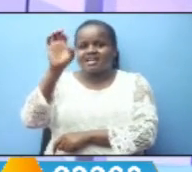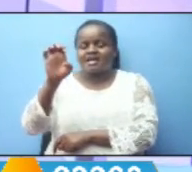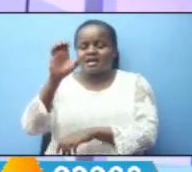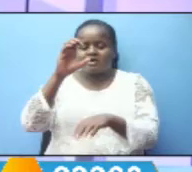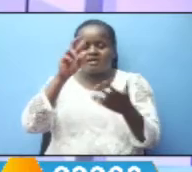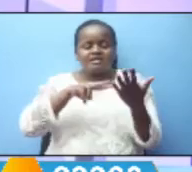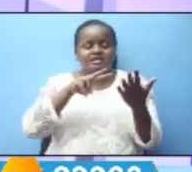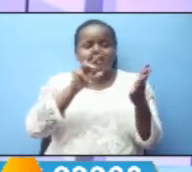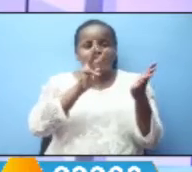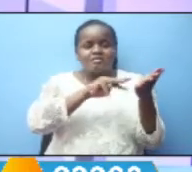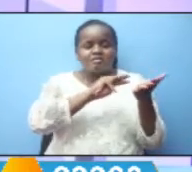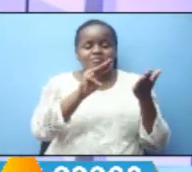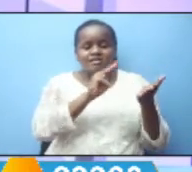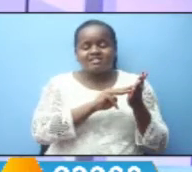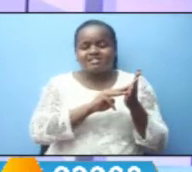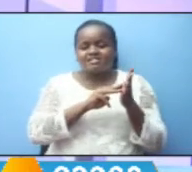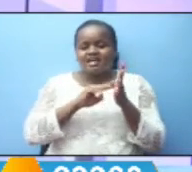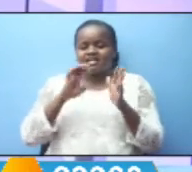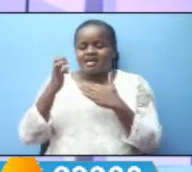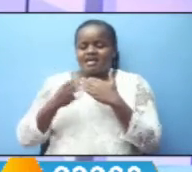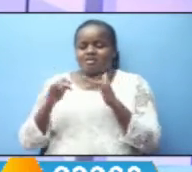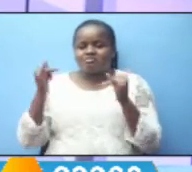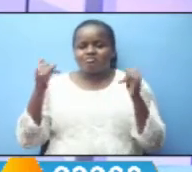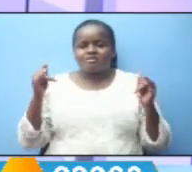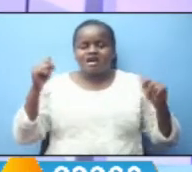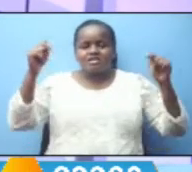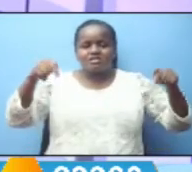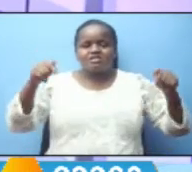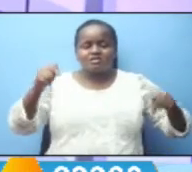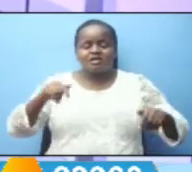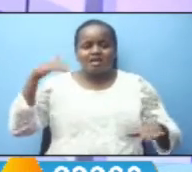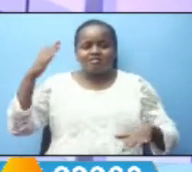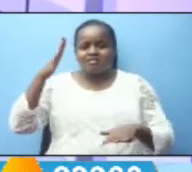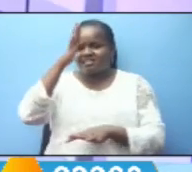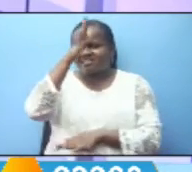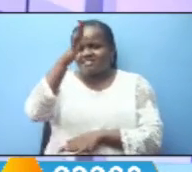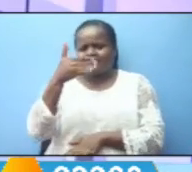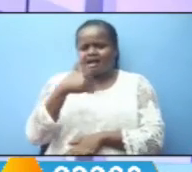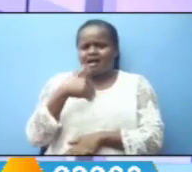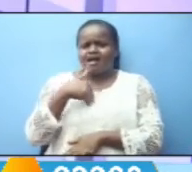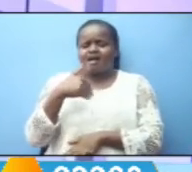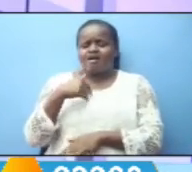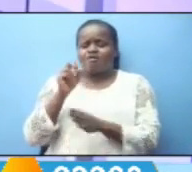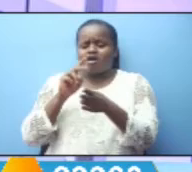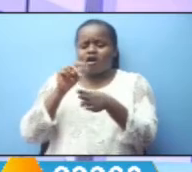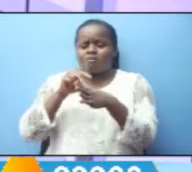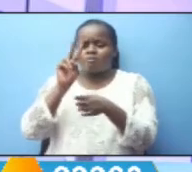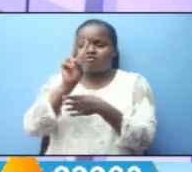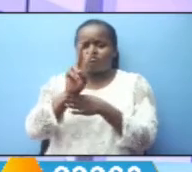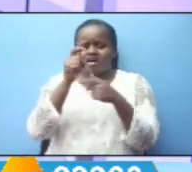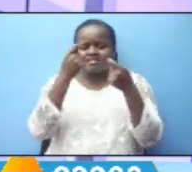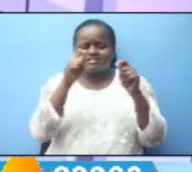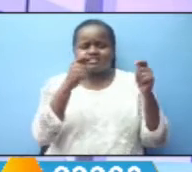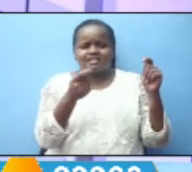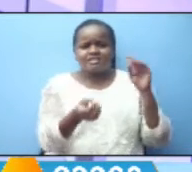domelishia ku mudhine wa kujokia mudhine wa mudhine. Mudhine wa mudhine tuwale kukwilete mahoro shia shamani o kiumi o kiumia. Nto kikoragu na Thimo tuwa kikiria ku Thimura.